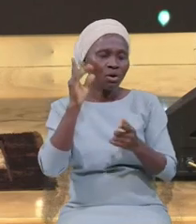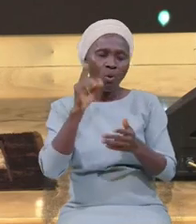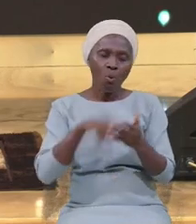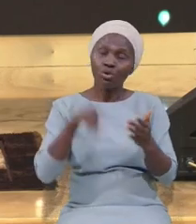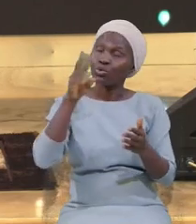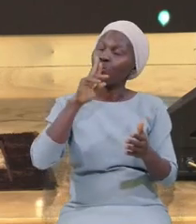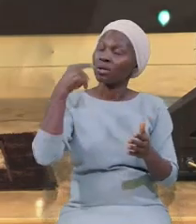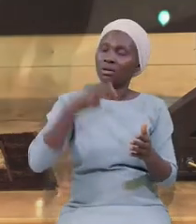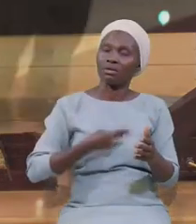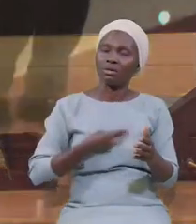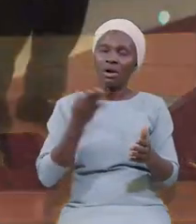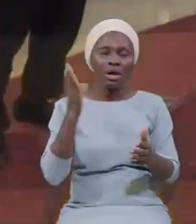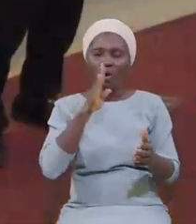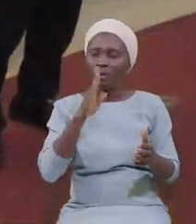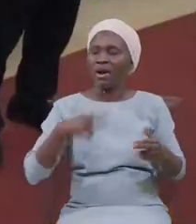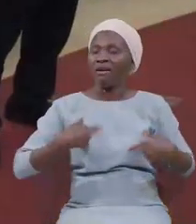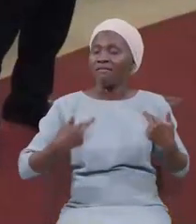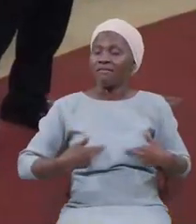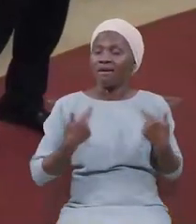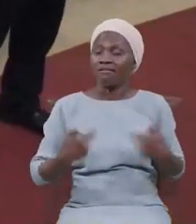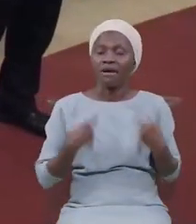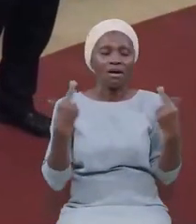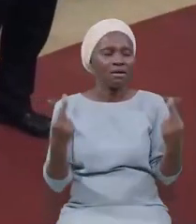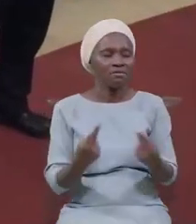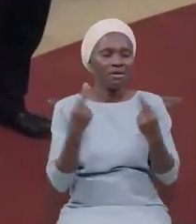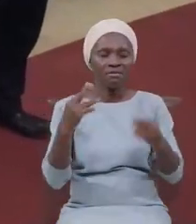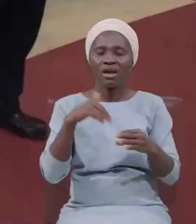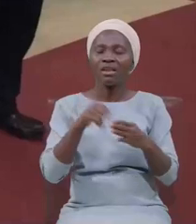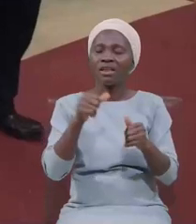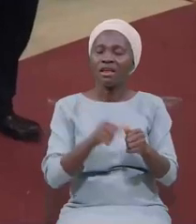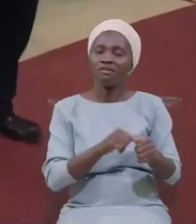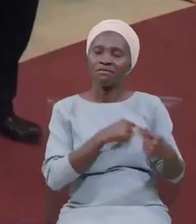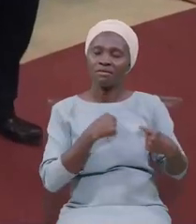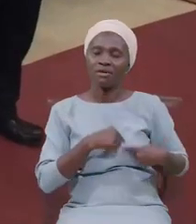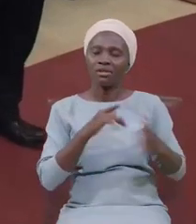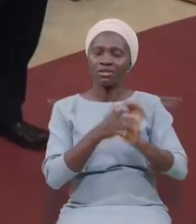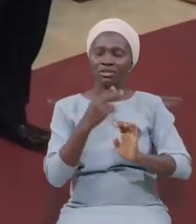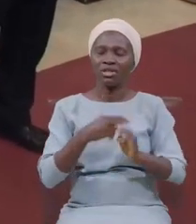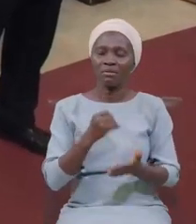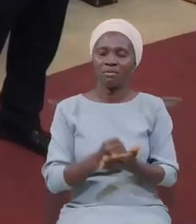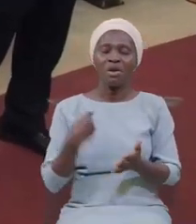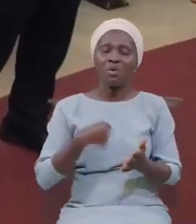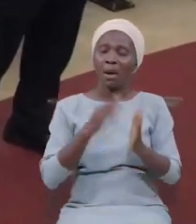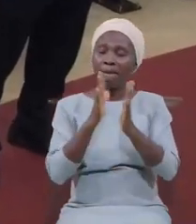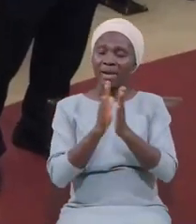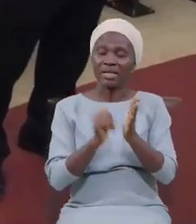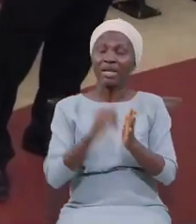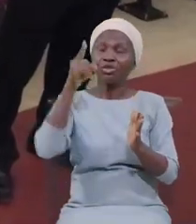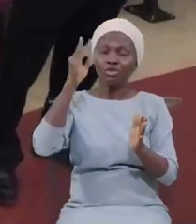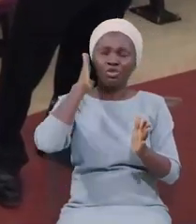le réveil dans chaque âme au nom de Jésus-Christ. Nous demandons que tu réveilles ton